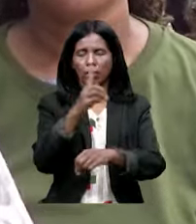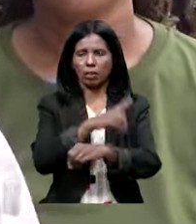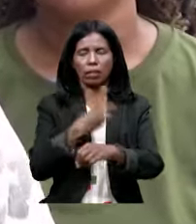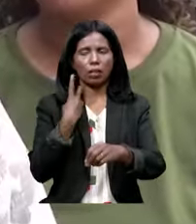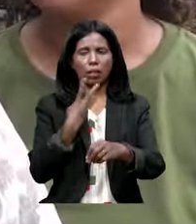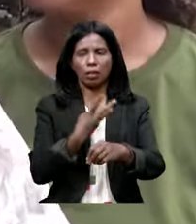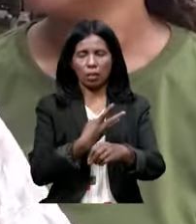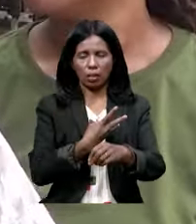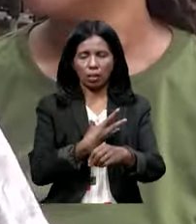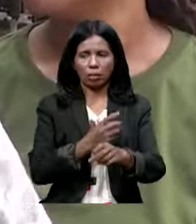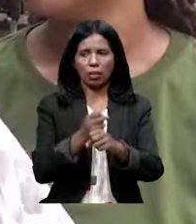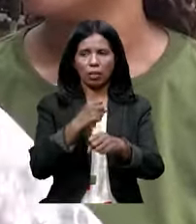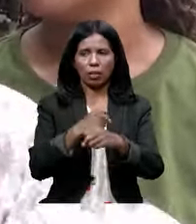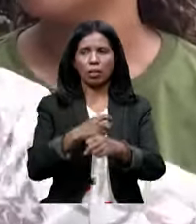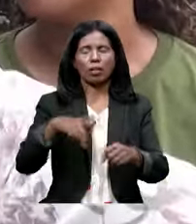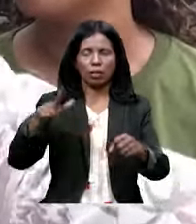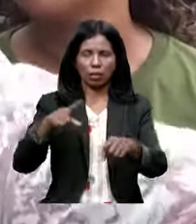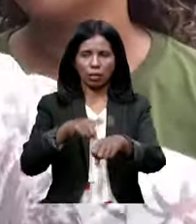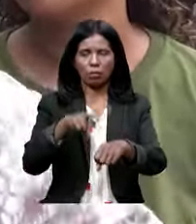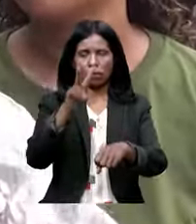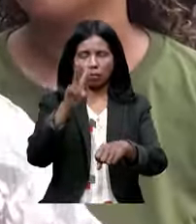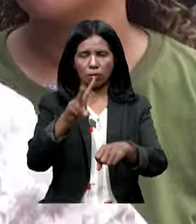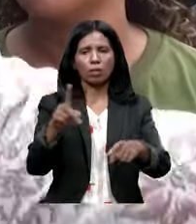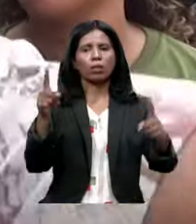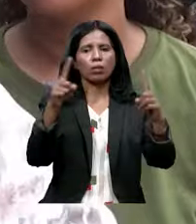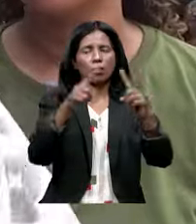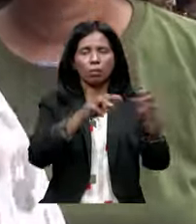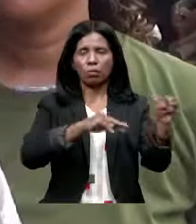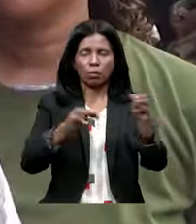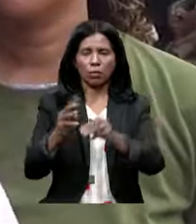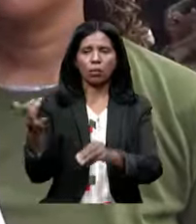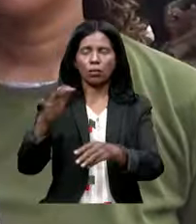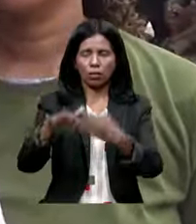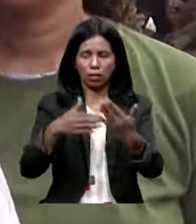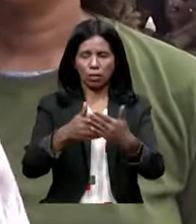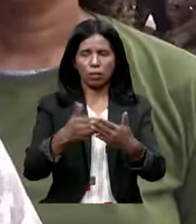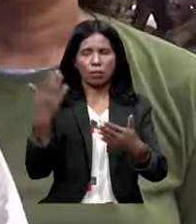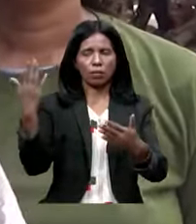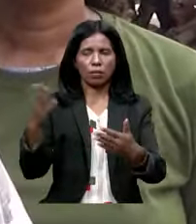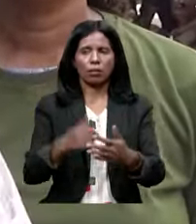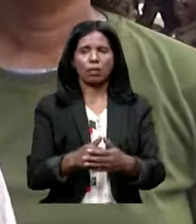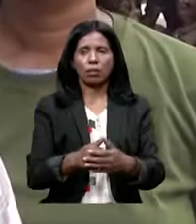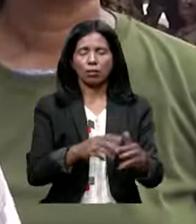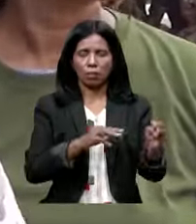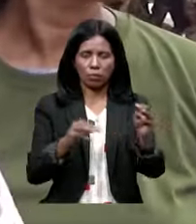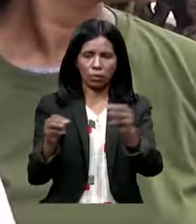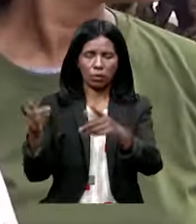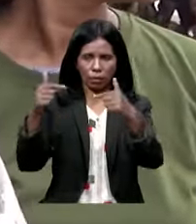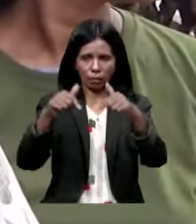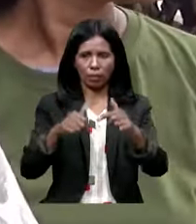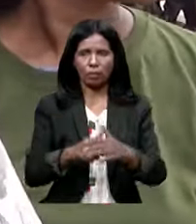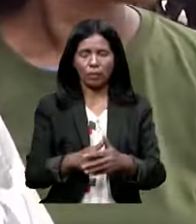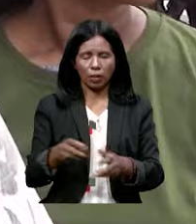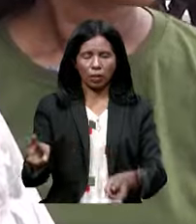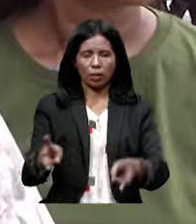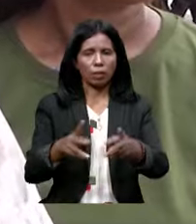ra realiza, o sira tukuru ami si realiza, to iha muda hotu sir mai iha stranger lapangan nian, para muda tama kutuli. Ya istrada